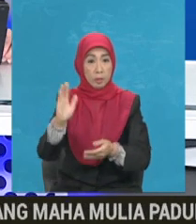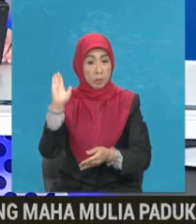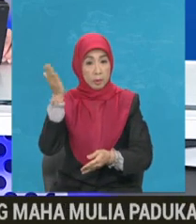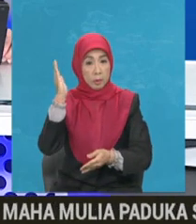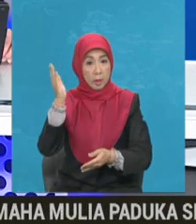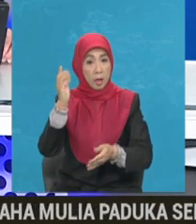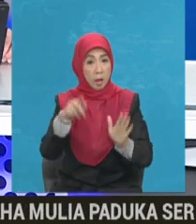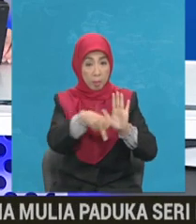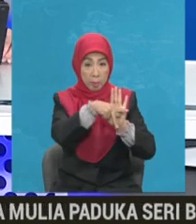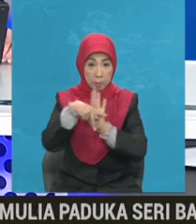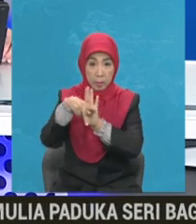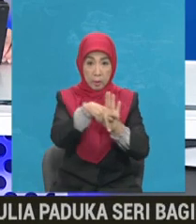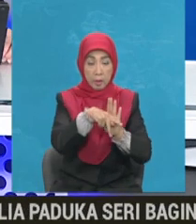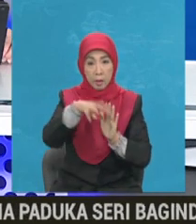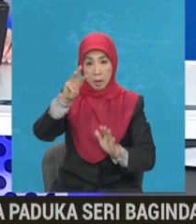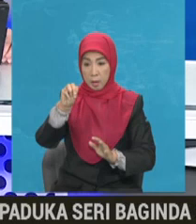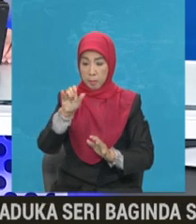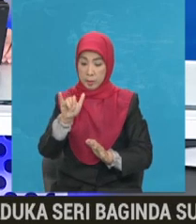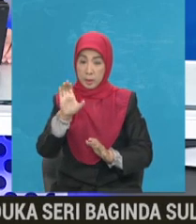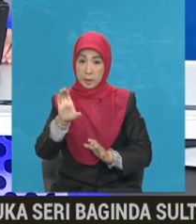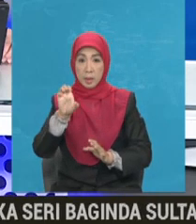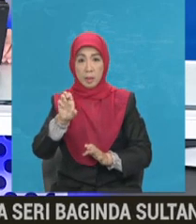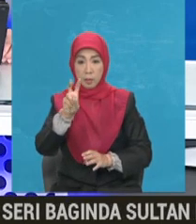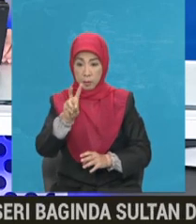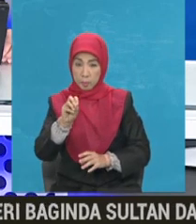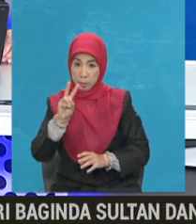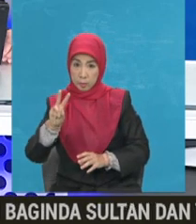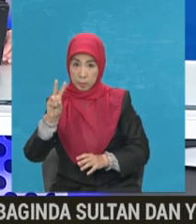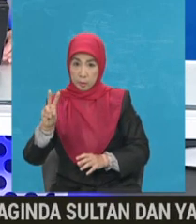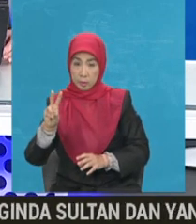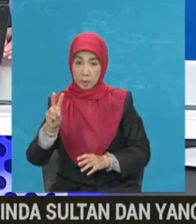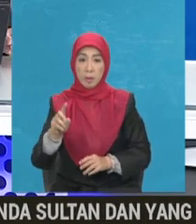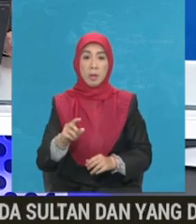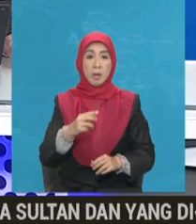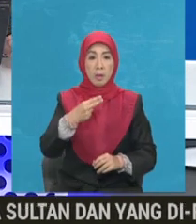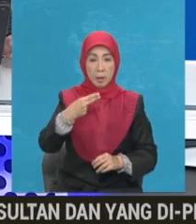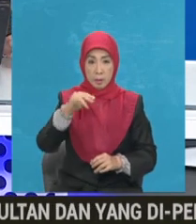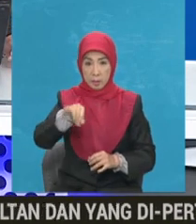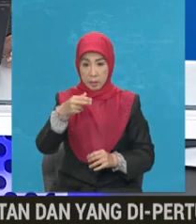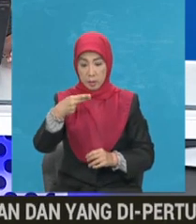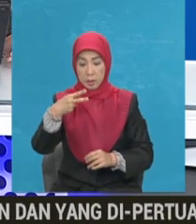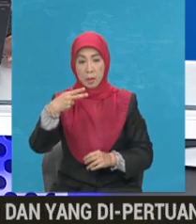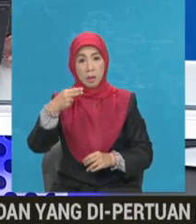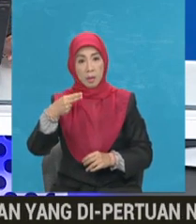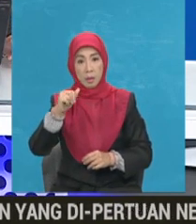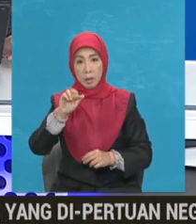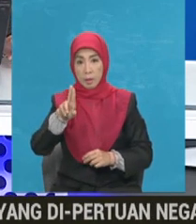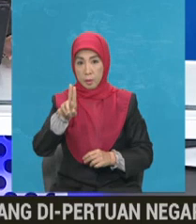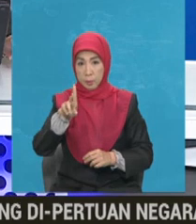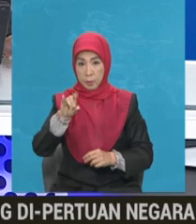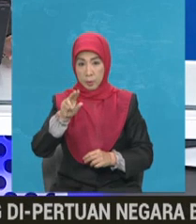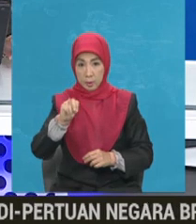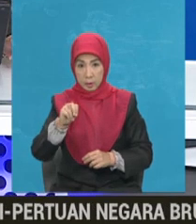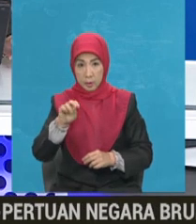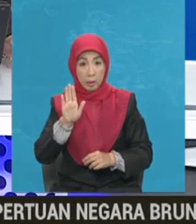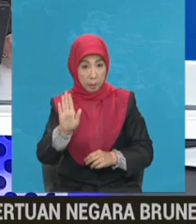persidangan dan Pangeran Brunei Brunei mwc 2022 awan Khairudin Haji Abdul Hamid berkata sebagai